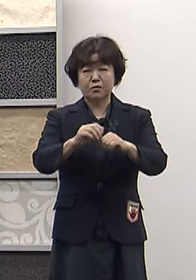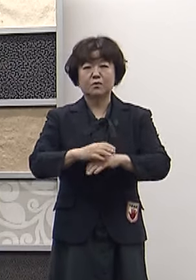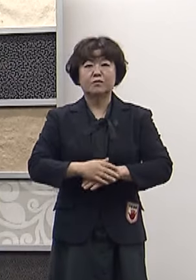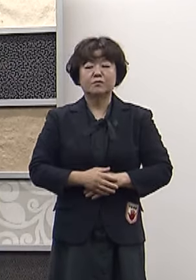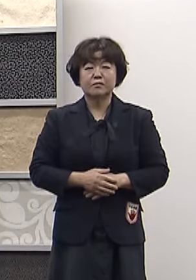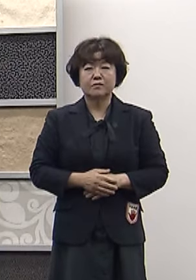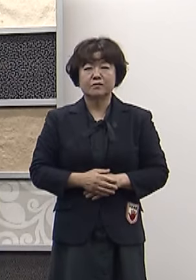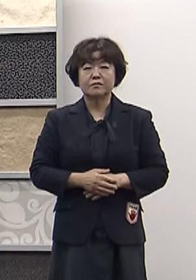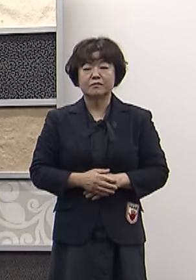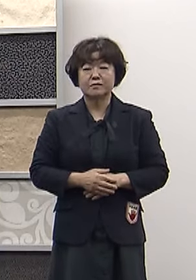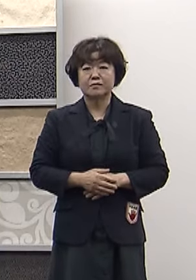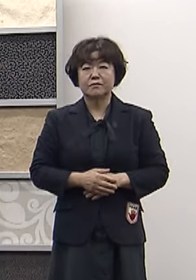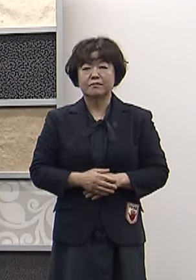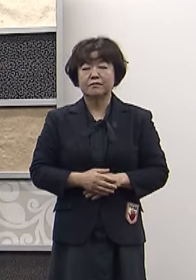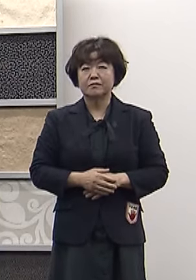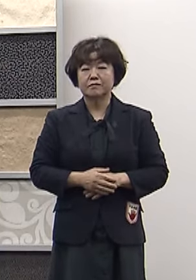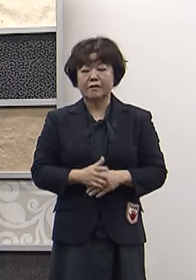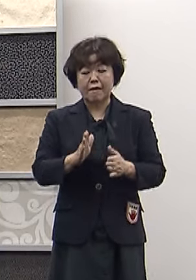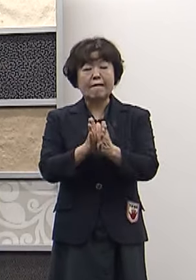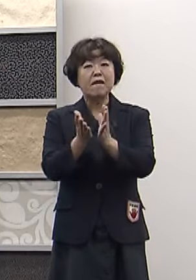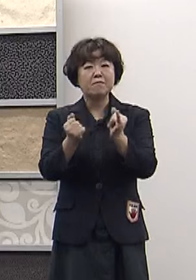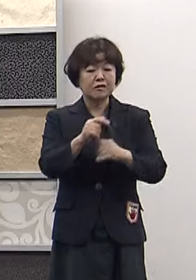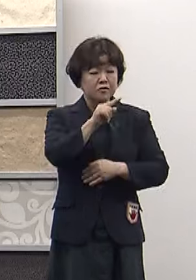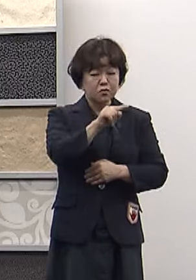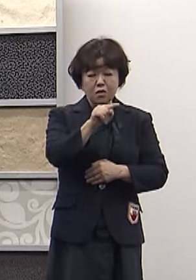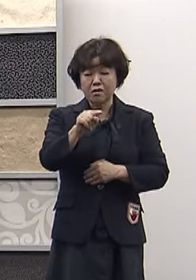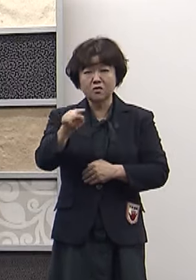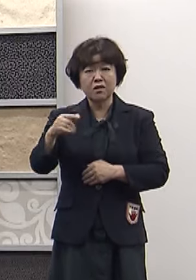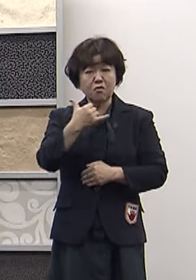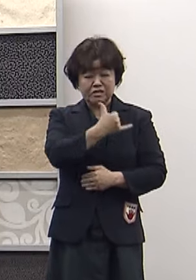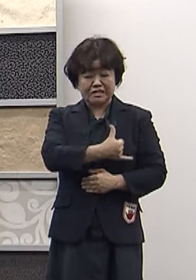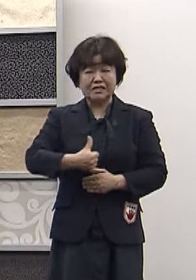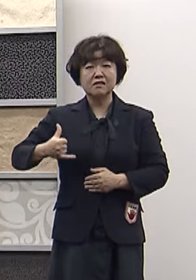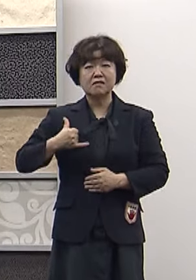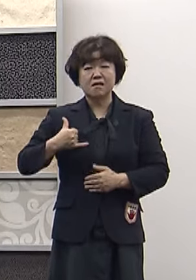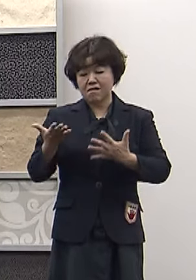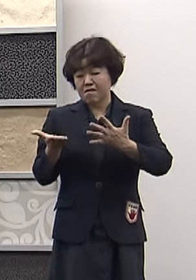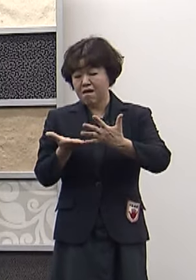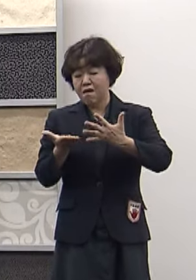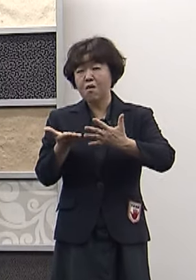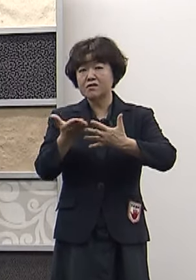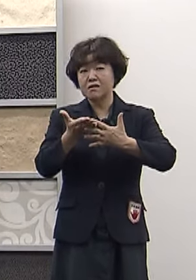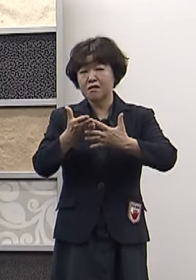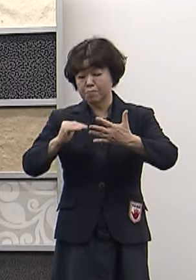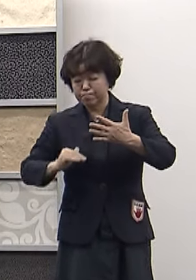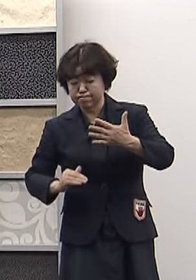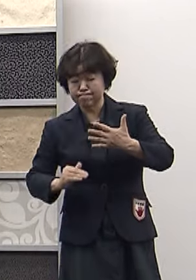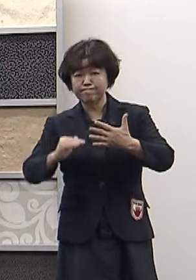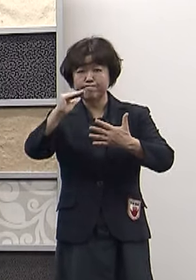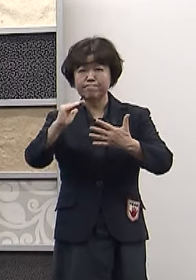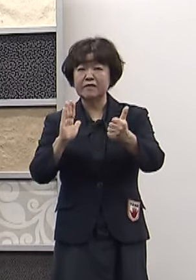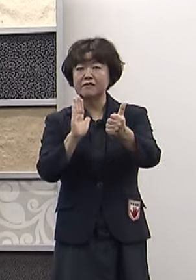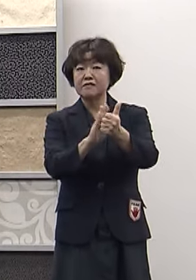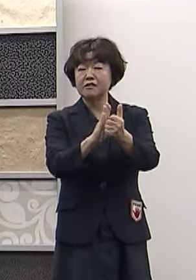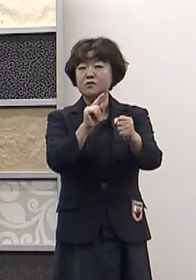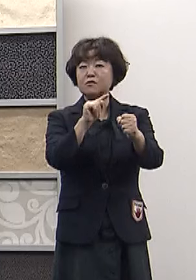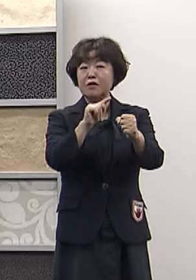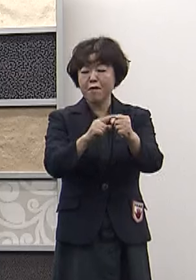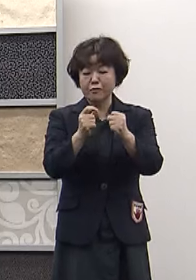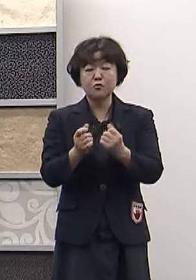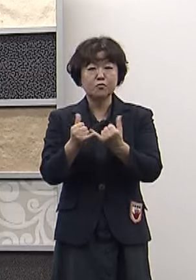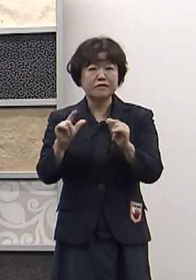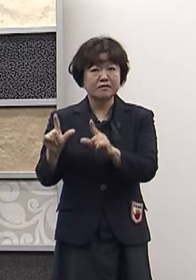さらに、加えまして、県民それぞれのライフステージにおきまして、切れ目のない支援を実現をしていくためには、住民